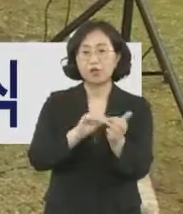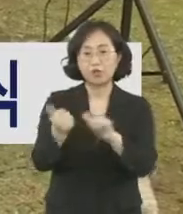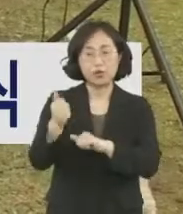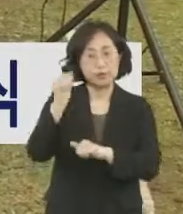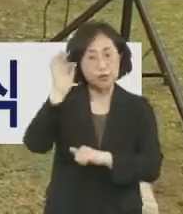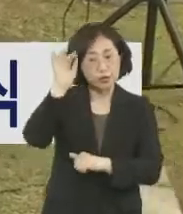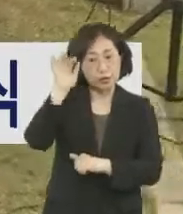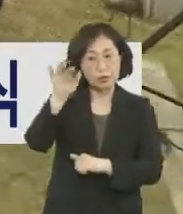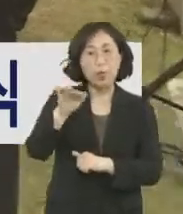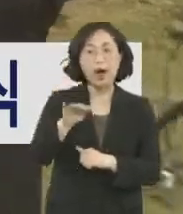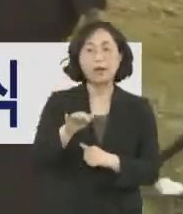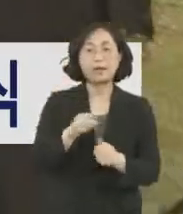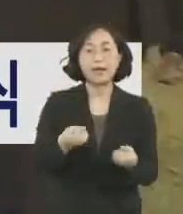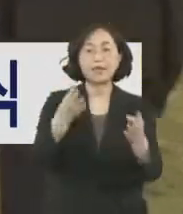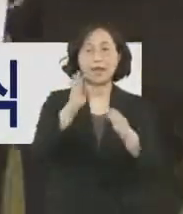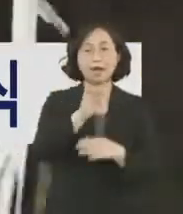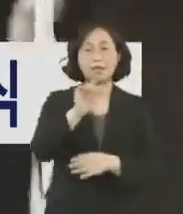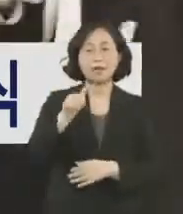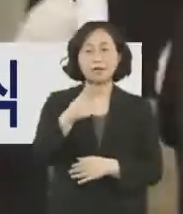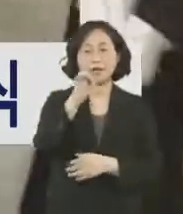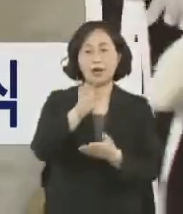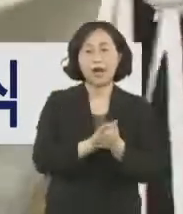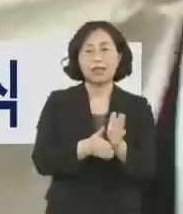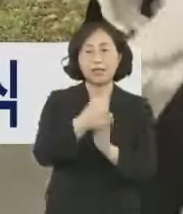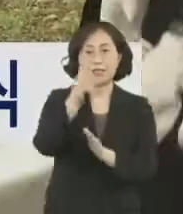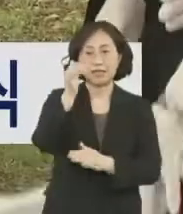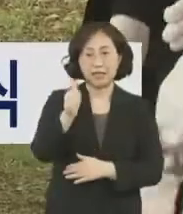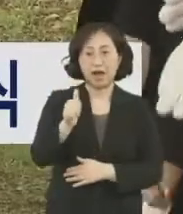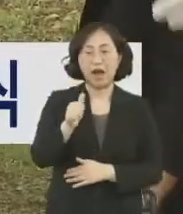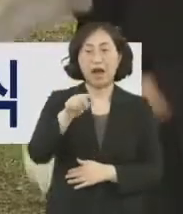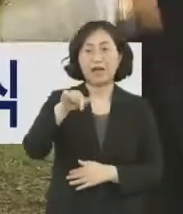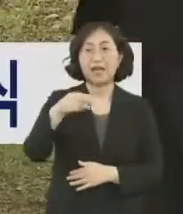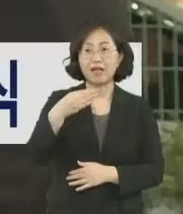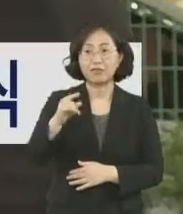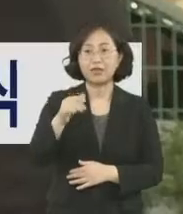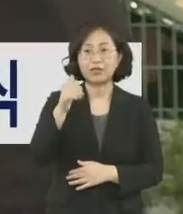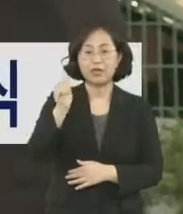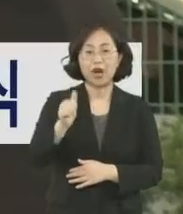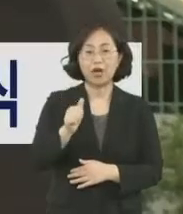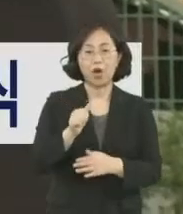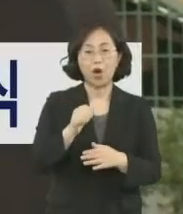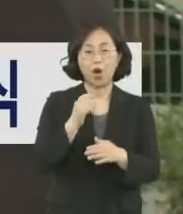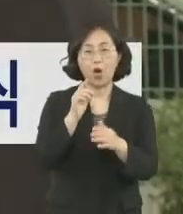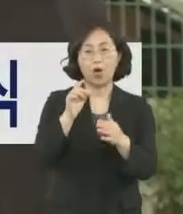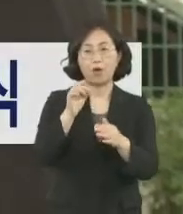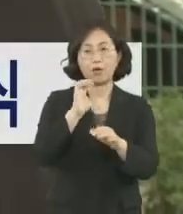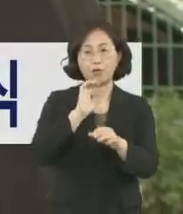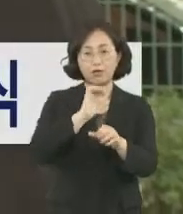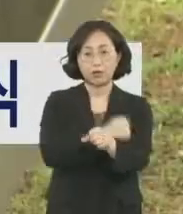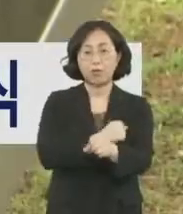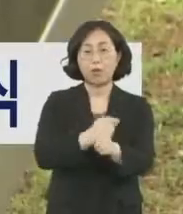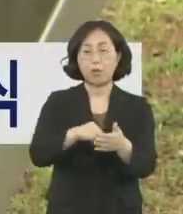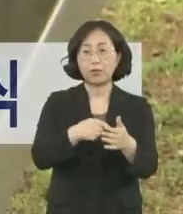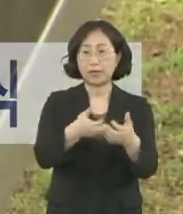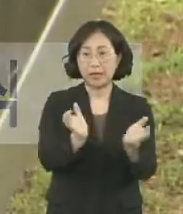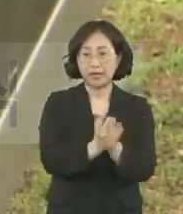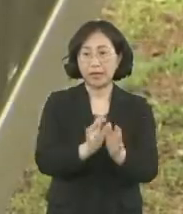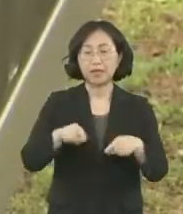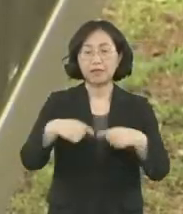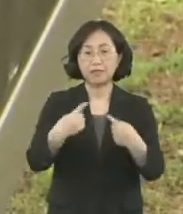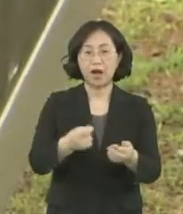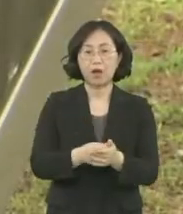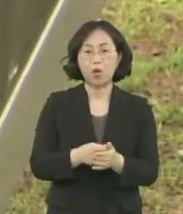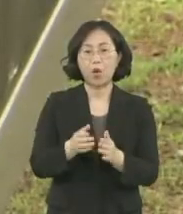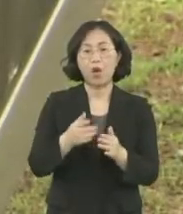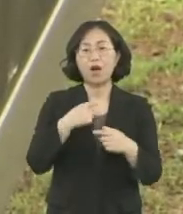행사에는 박상 군 1000원 시장과 미육군 그레이 브 스 대령 보훈단체 등의 참석했으며 박상은 이들의 희생